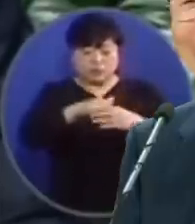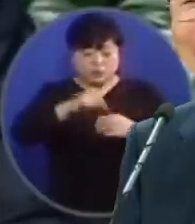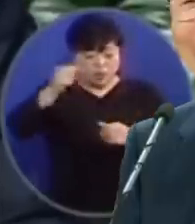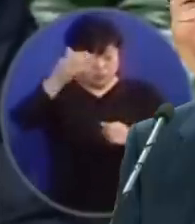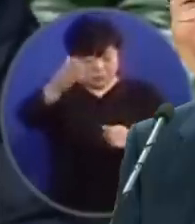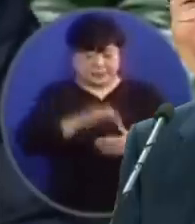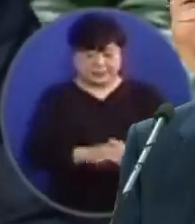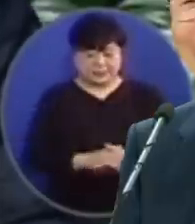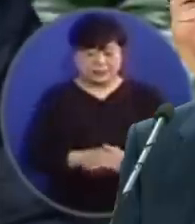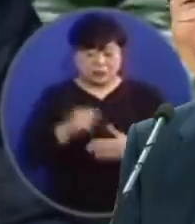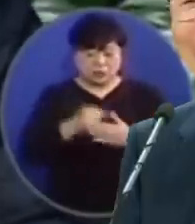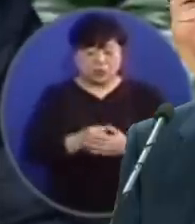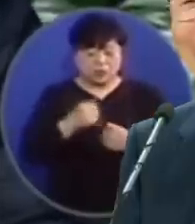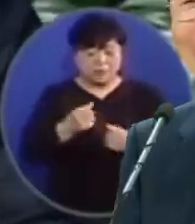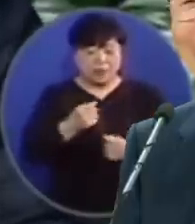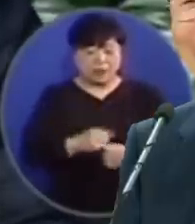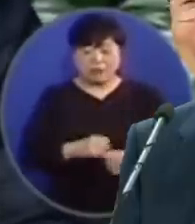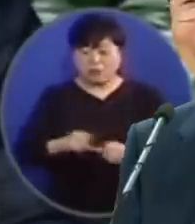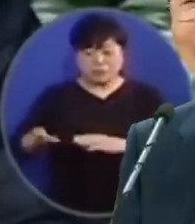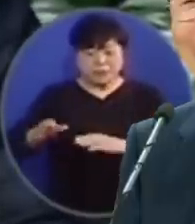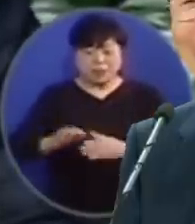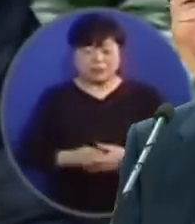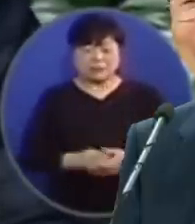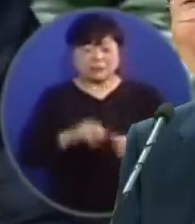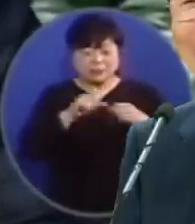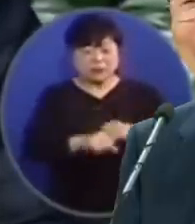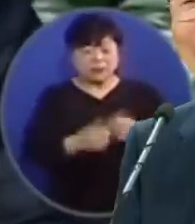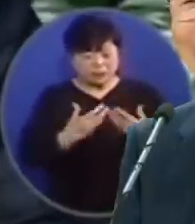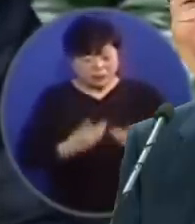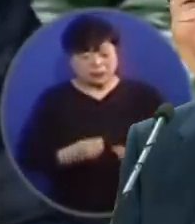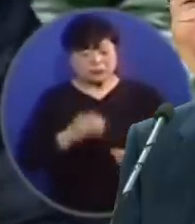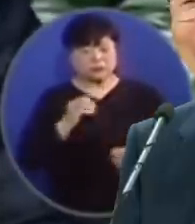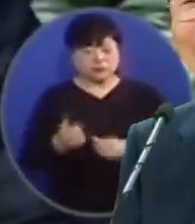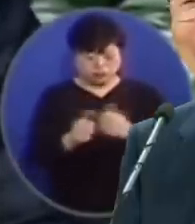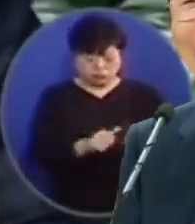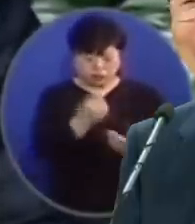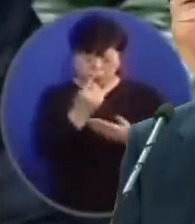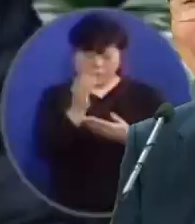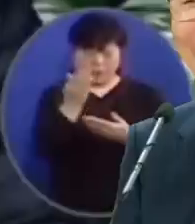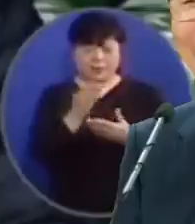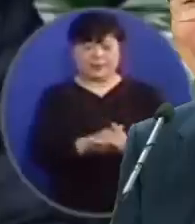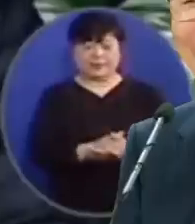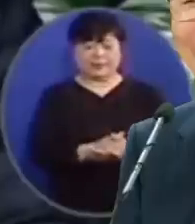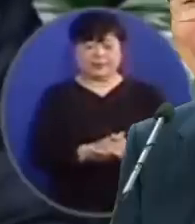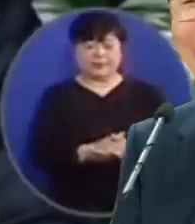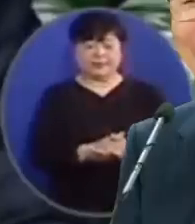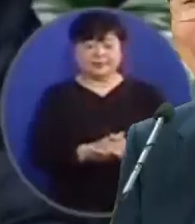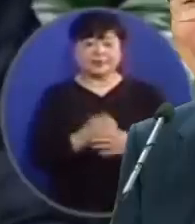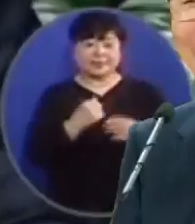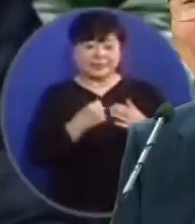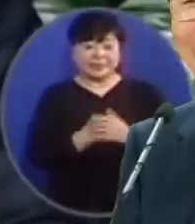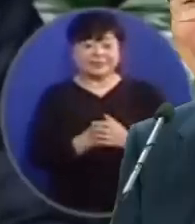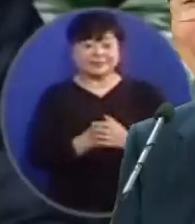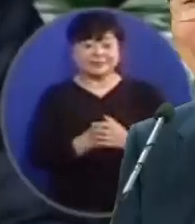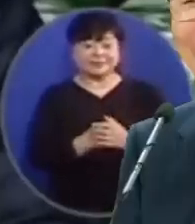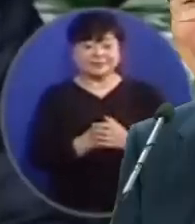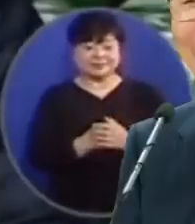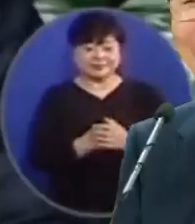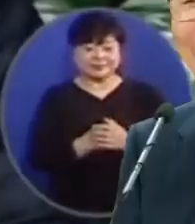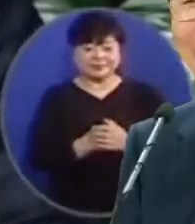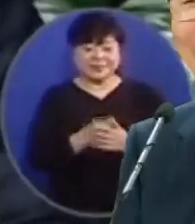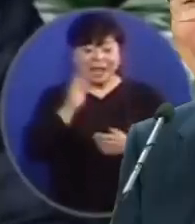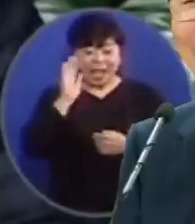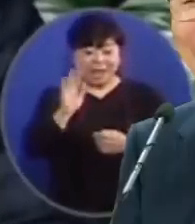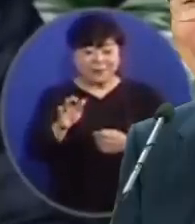일어나지만은 용기와 희망을 잃어버리면 절망이요 좌절이요 죽음밖에 없는 것입니다. 그러므로